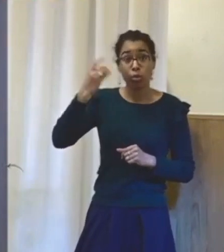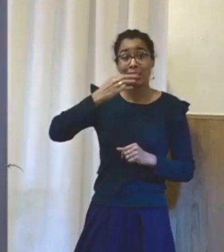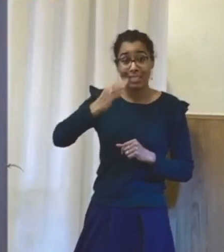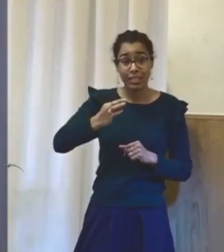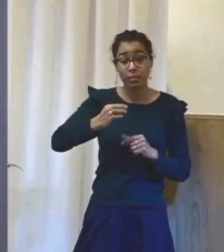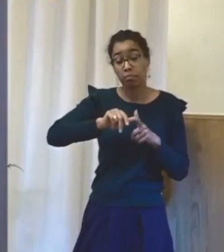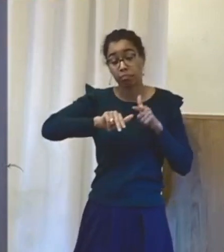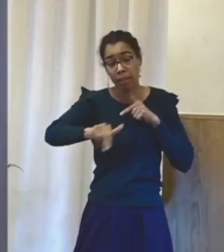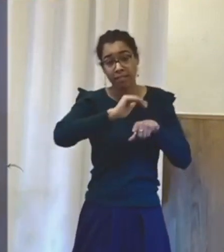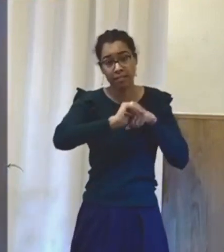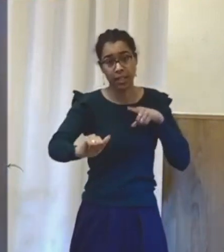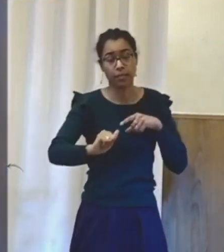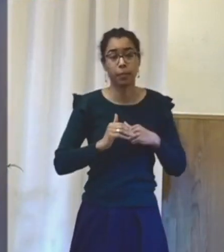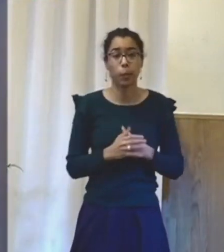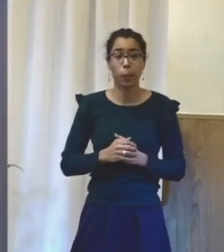accomplit.